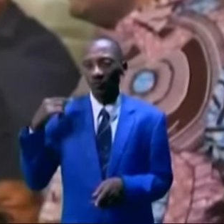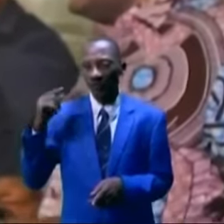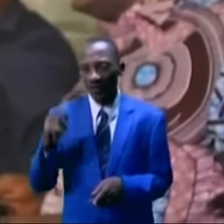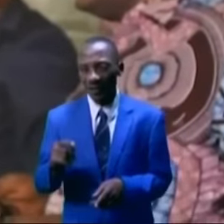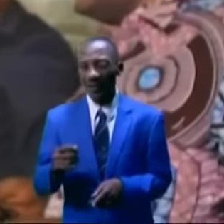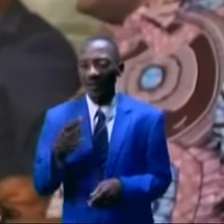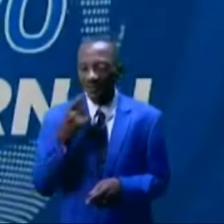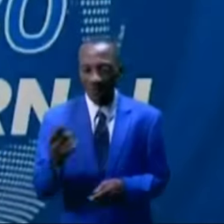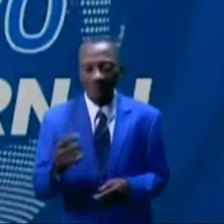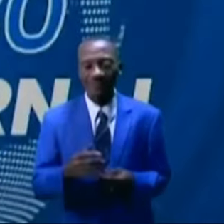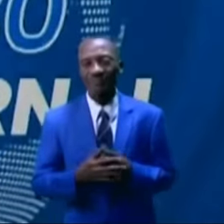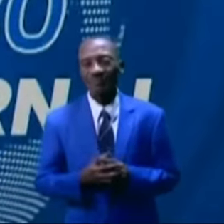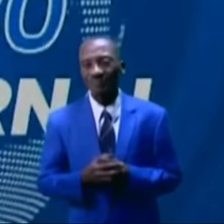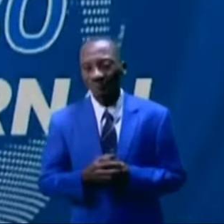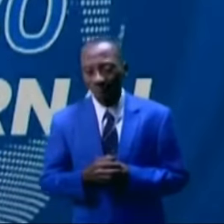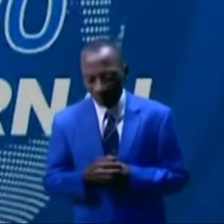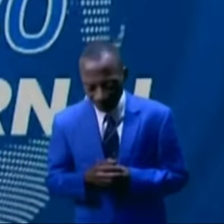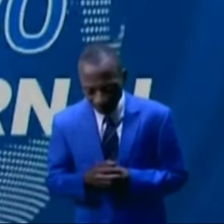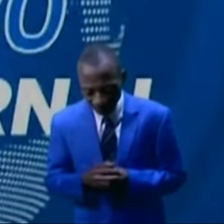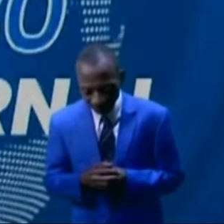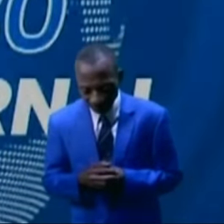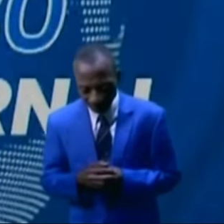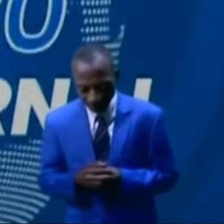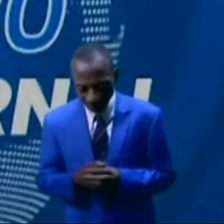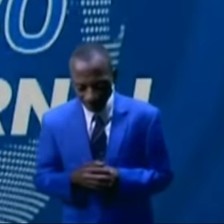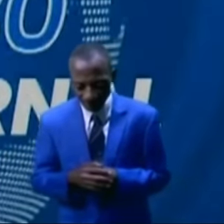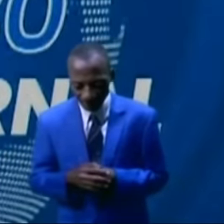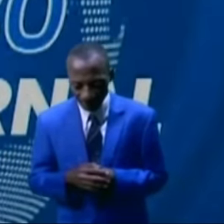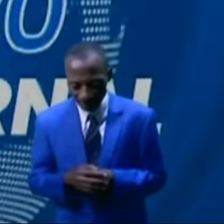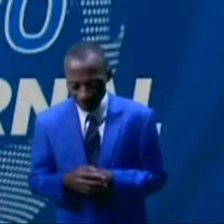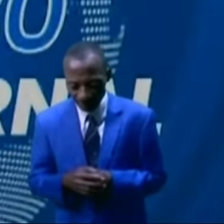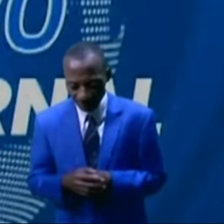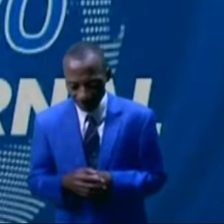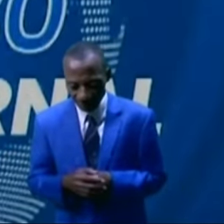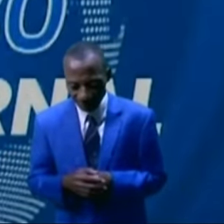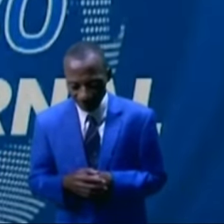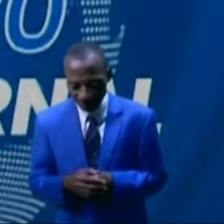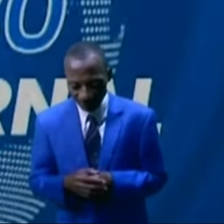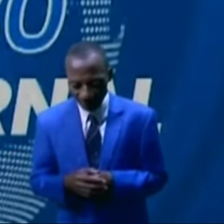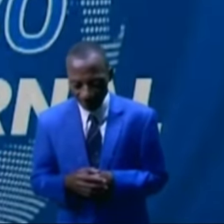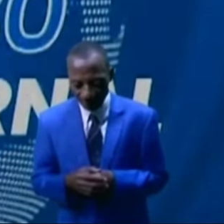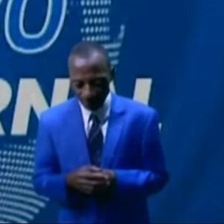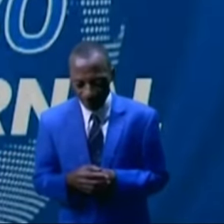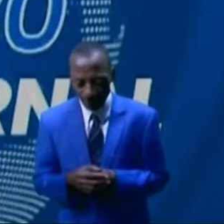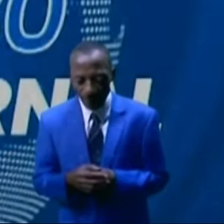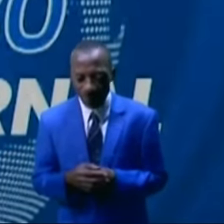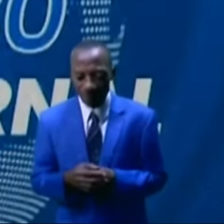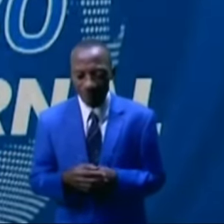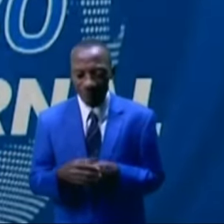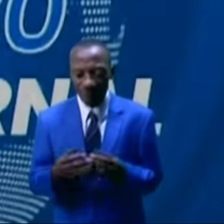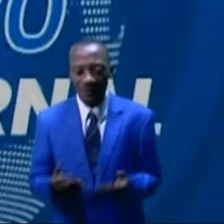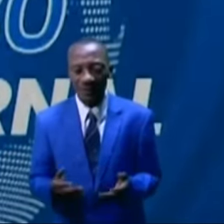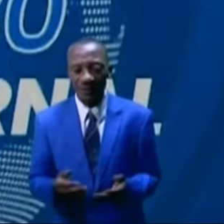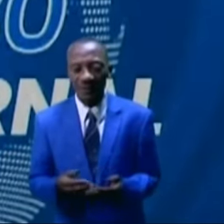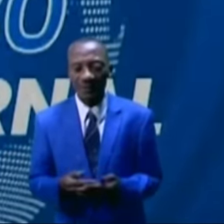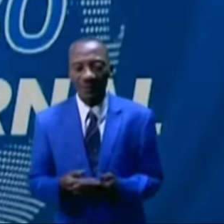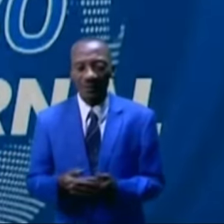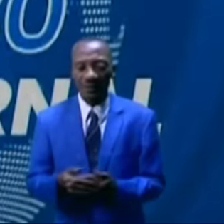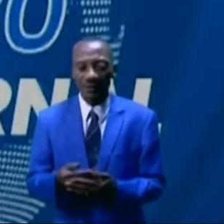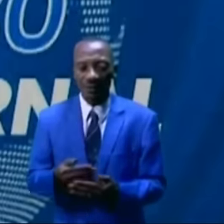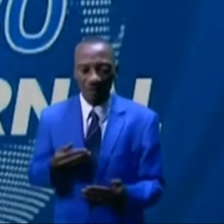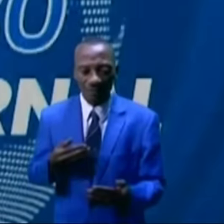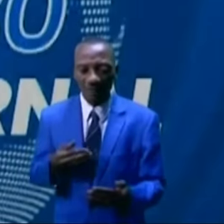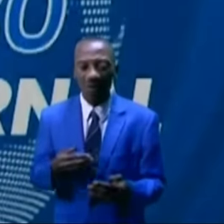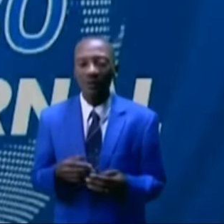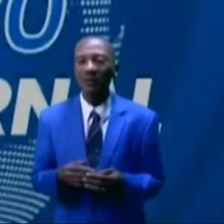activité. Avant de terminer ce journal, je l'ai dit en nouvelle, le monde entier célèbre aujourd'hui, 21 juin, la fête de la musique,